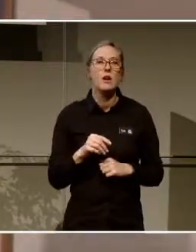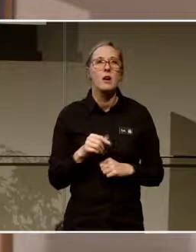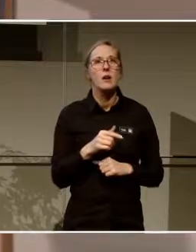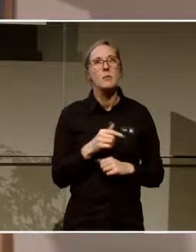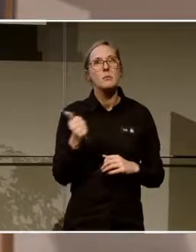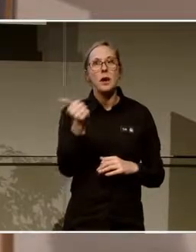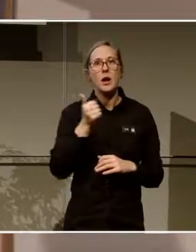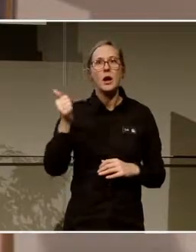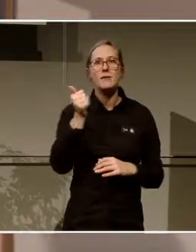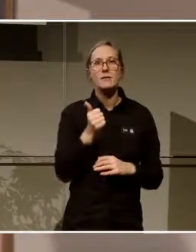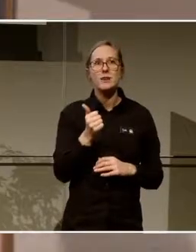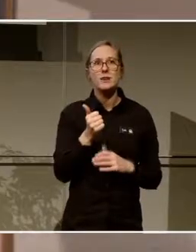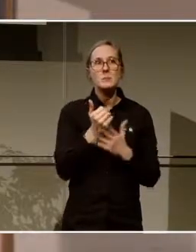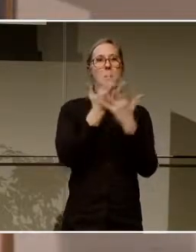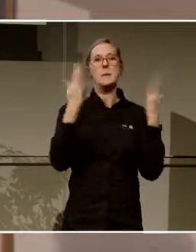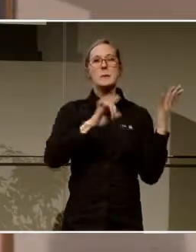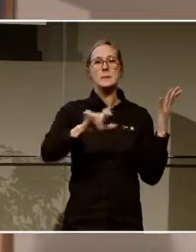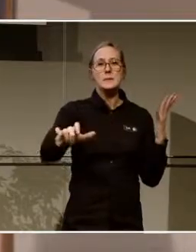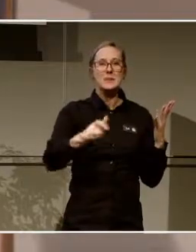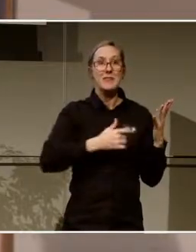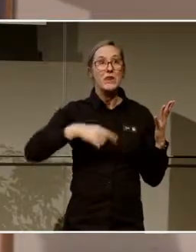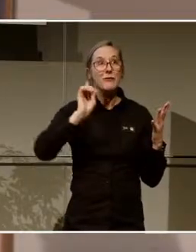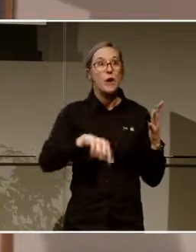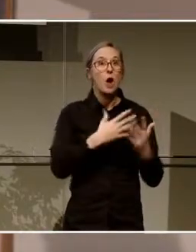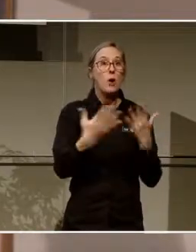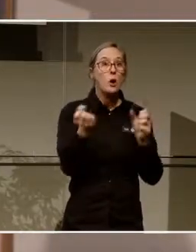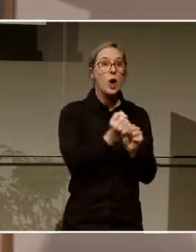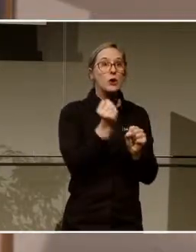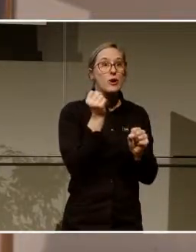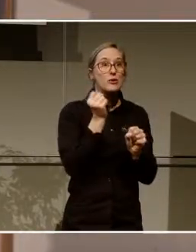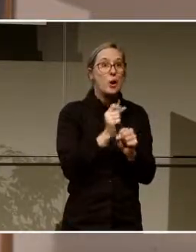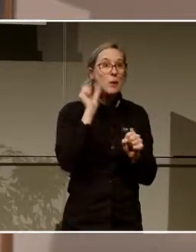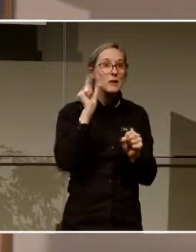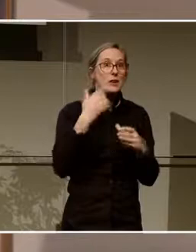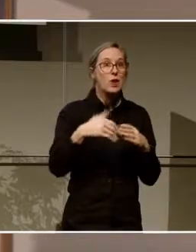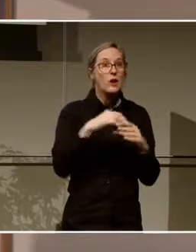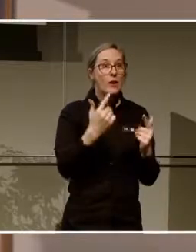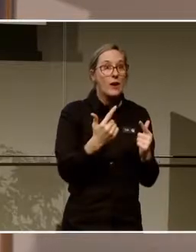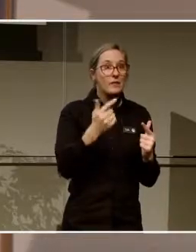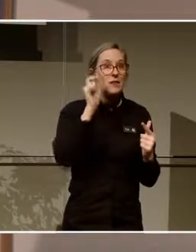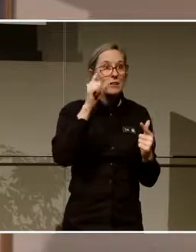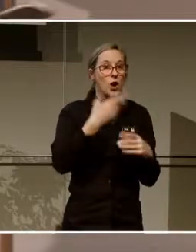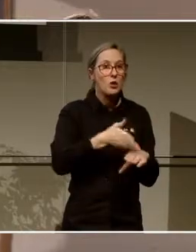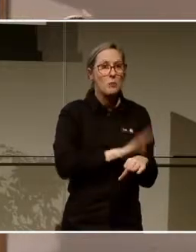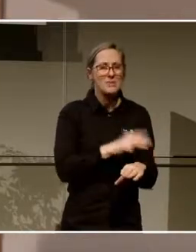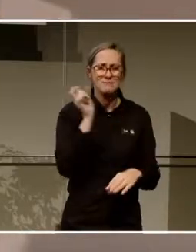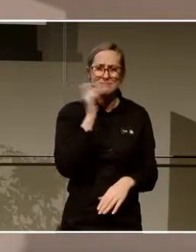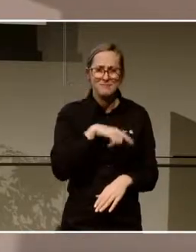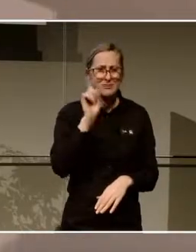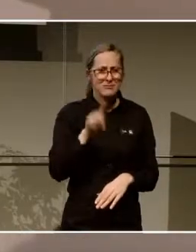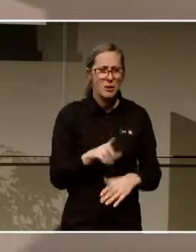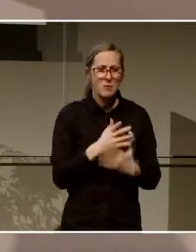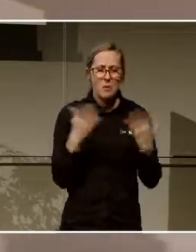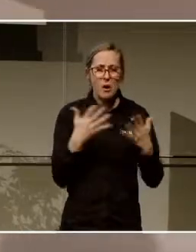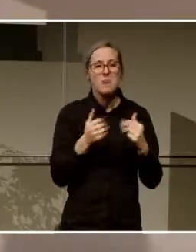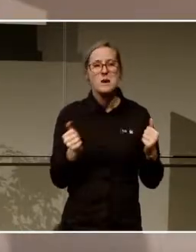så otroligt många händer. Vi kan liksom inte bli för många som jobbar med digital delaktighet och digital kompetens. Men det kan vara bra om